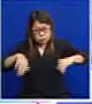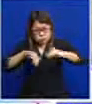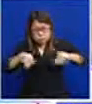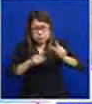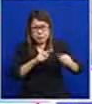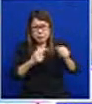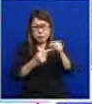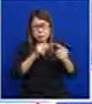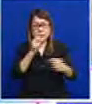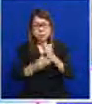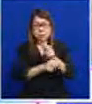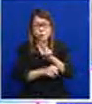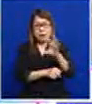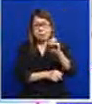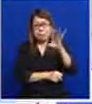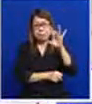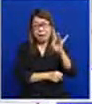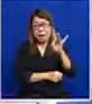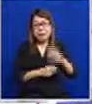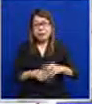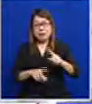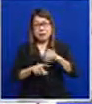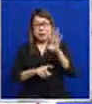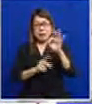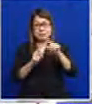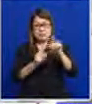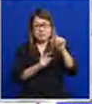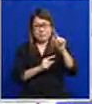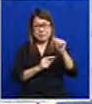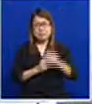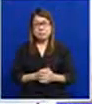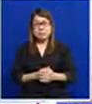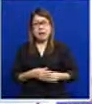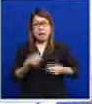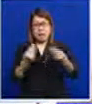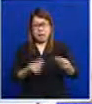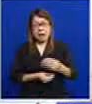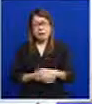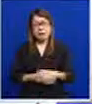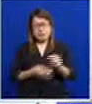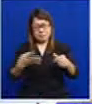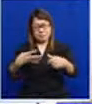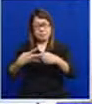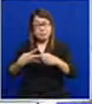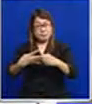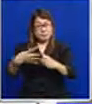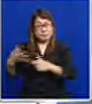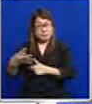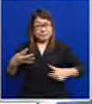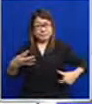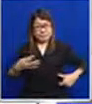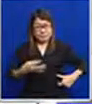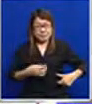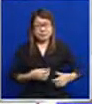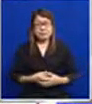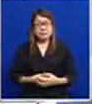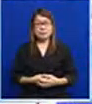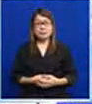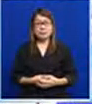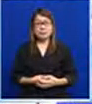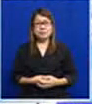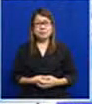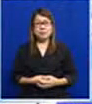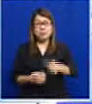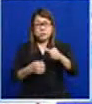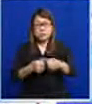ำปี2558ในวันที่20กันยายนเฉลิมพระเกียรติสมเด็จพระเทพรัตนราชสุดาสยามบรมราชกุมารี